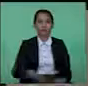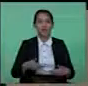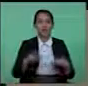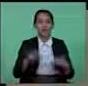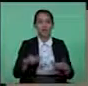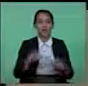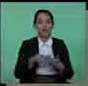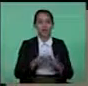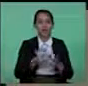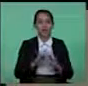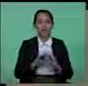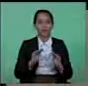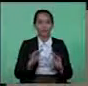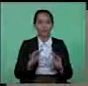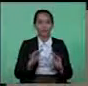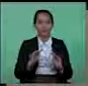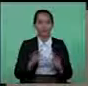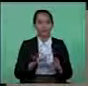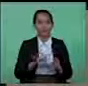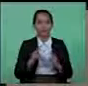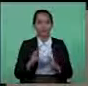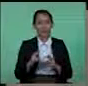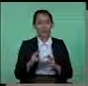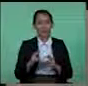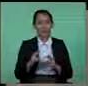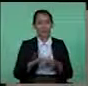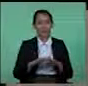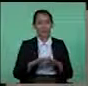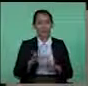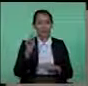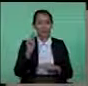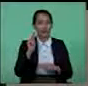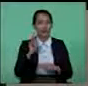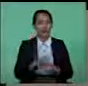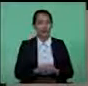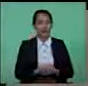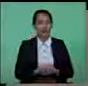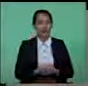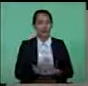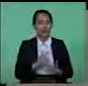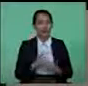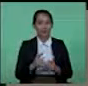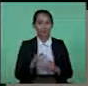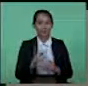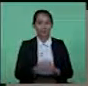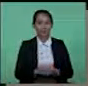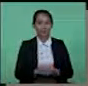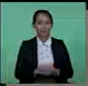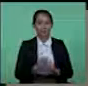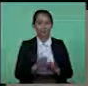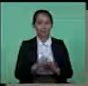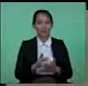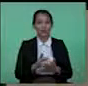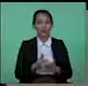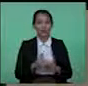Assalomu alaykum aziz o'quvchilar. Navbatdagi darsimiz matematika darsi. Darsga tayyormisiz? O'quv